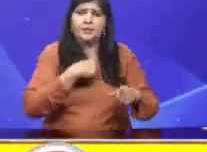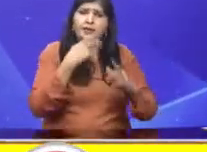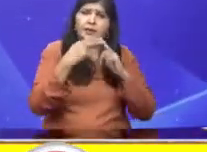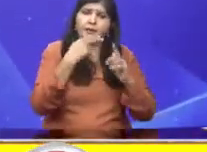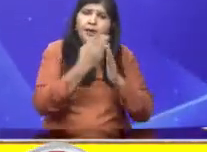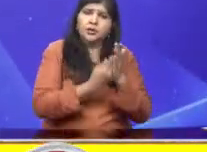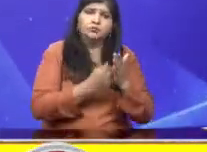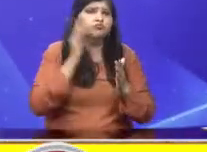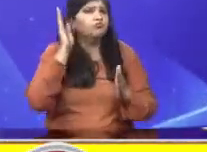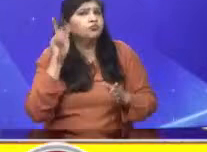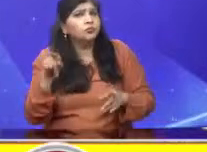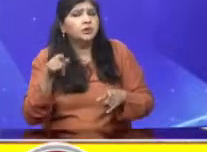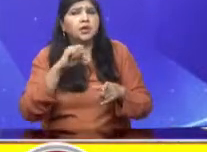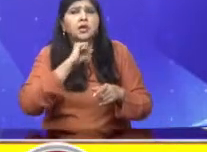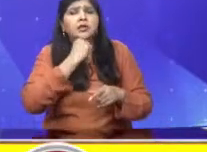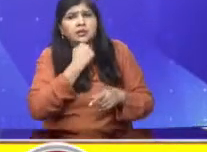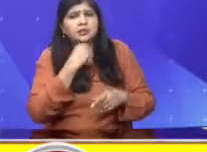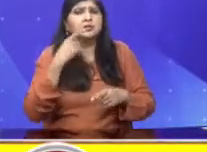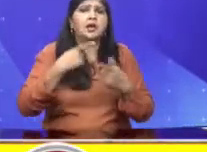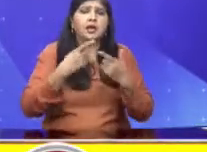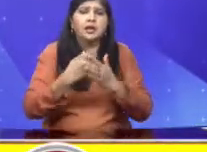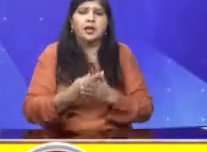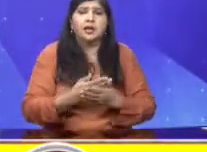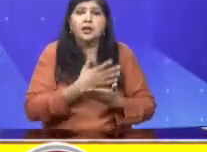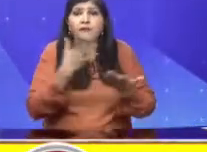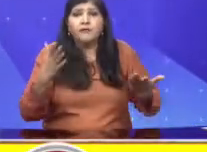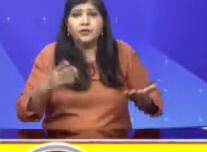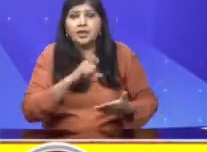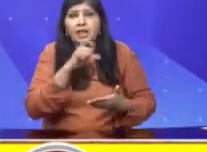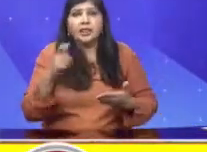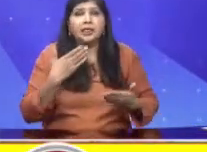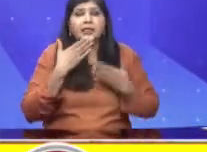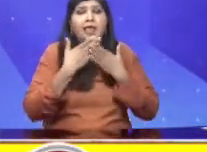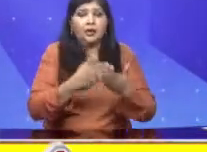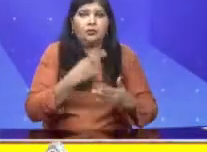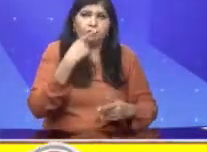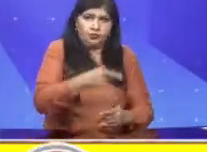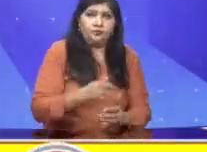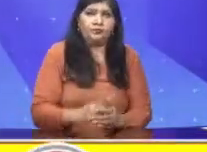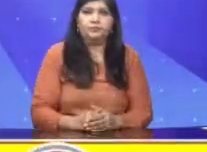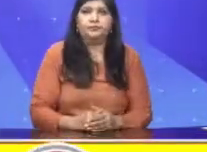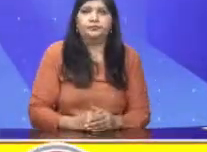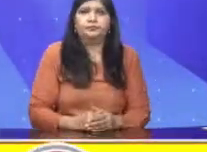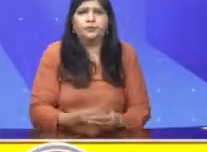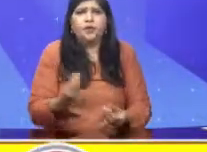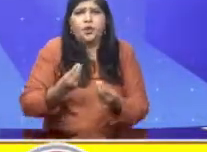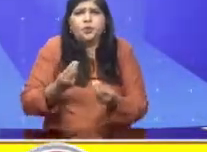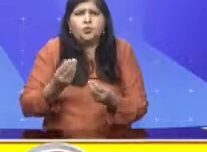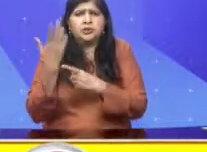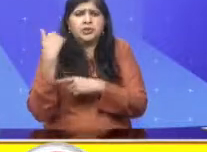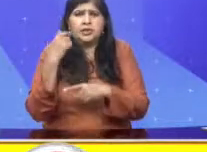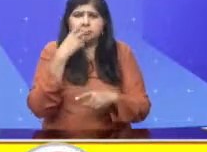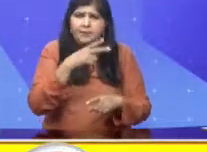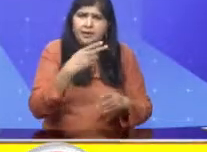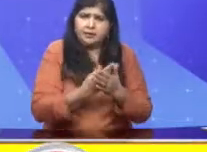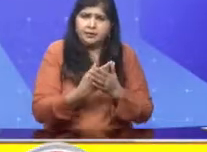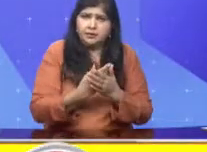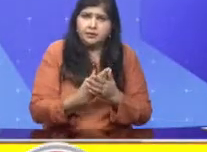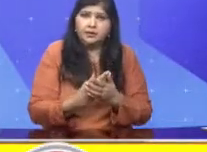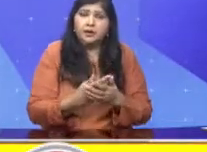सुन्द रहे मेरे युवास साथियों का विशेश आभार व्यक्त करना चाहता हूं अभी कुछ दिन पहले ही